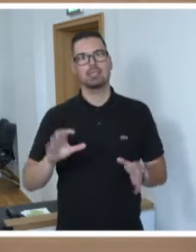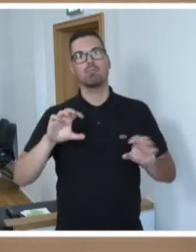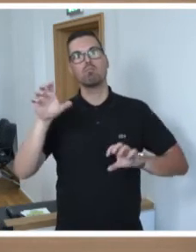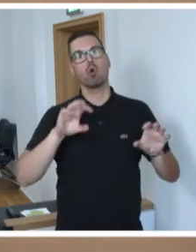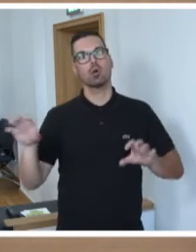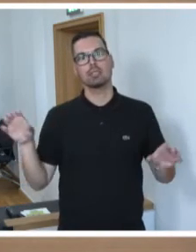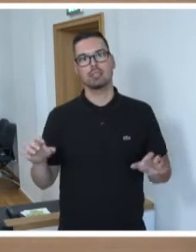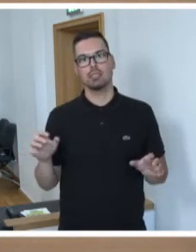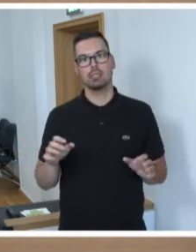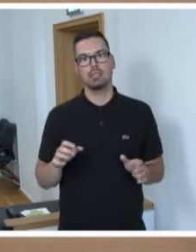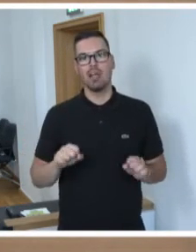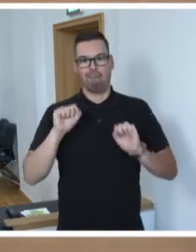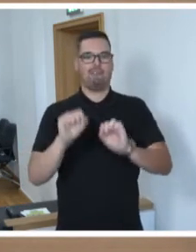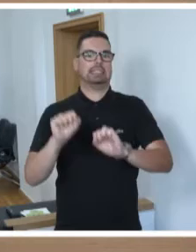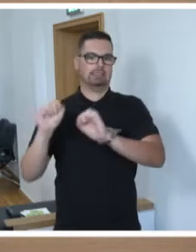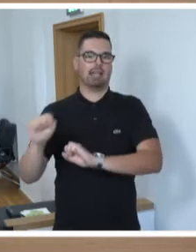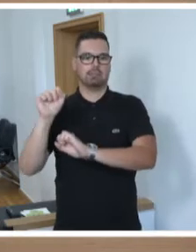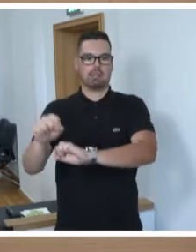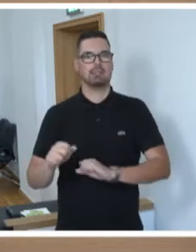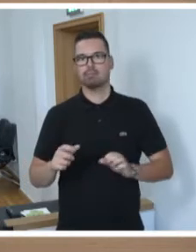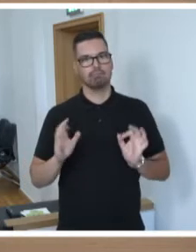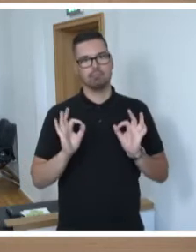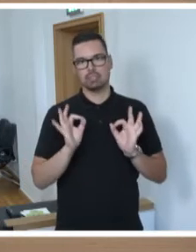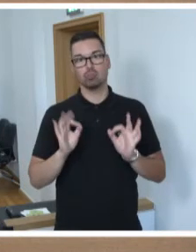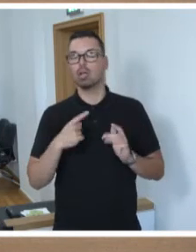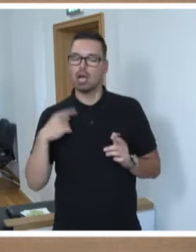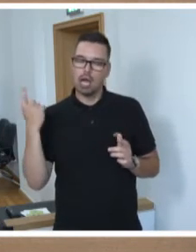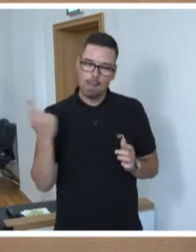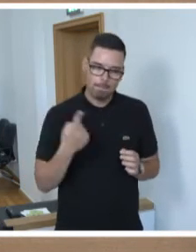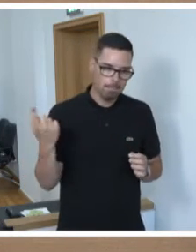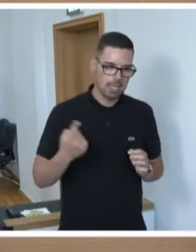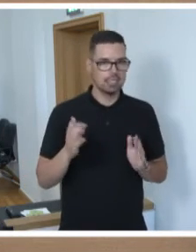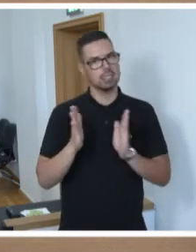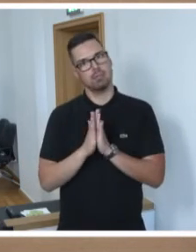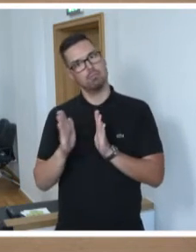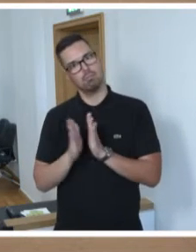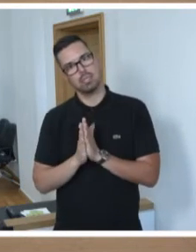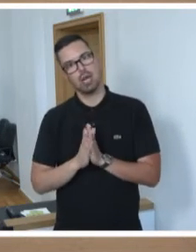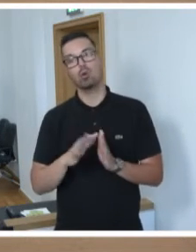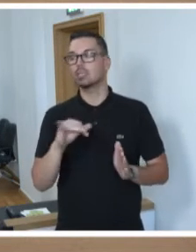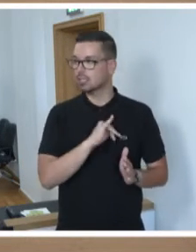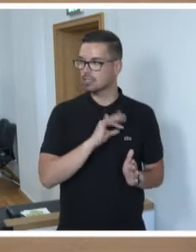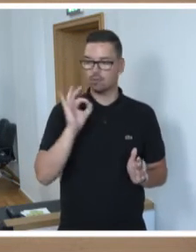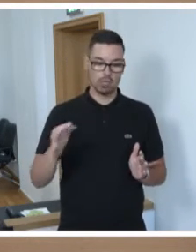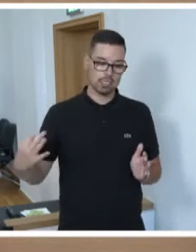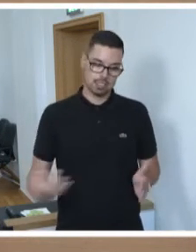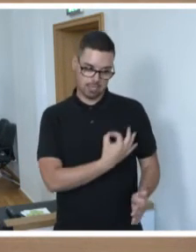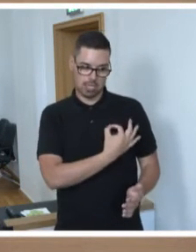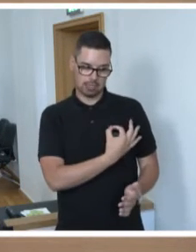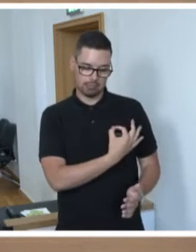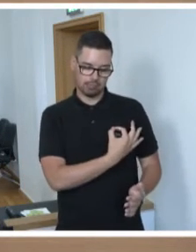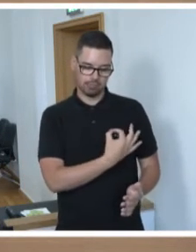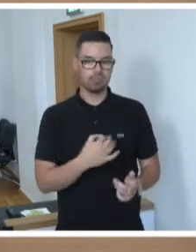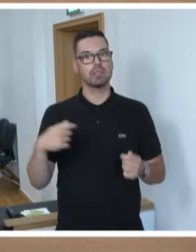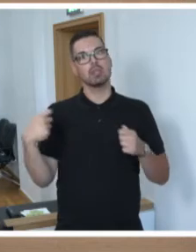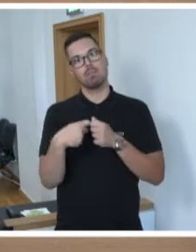eine einseitige Vorfestlegung. Und deswegen unser ganz klarer Appell, die dringliche Bitte, auch im Interesse des Saarlandes, sorgen Sie bitte dafür, dass